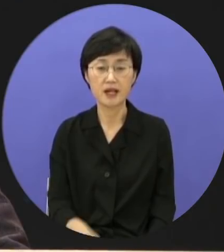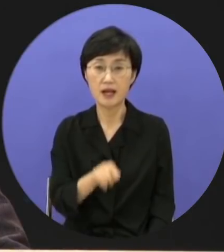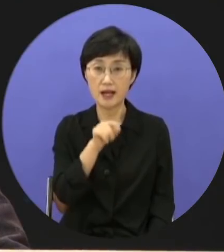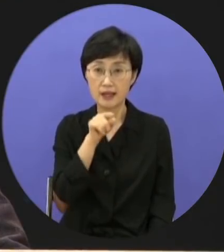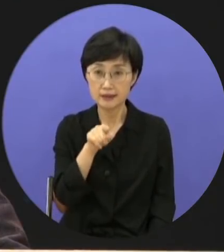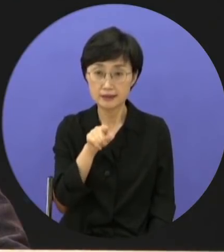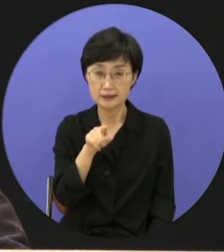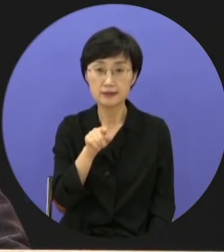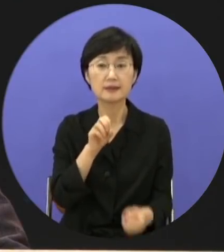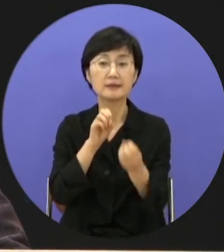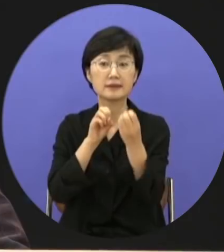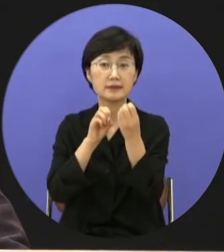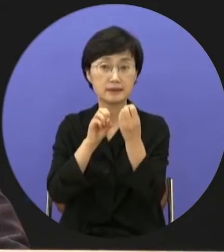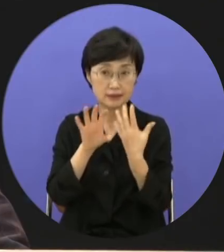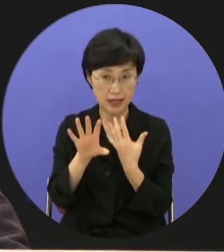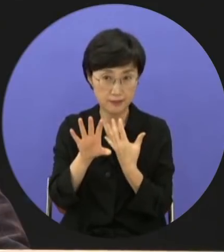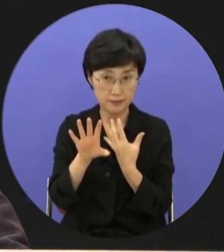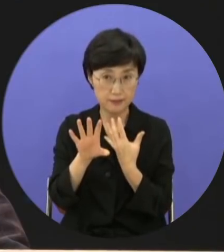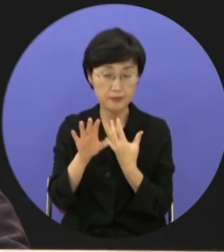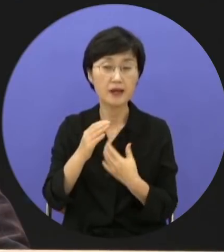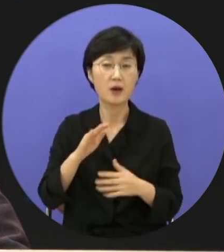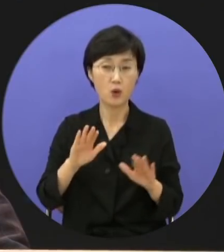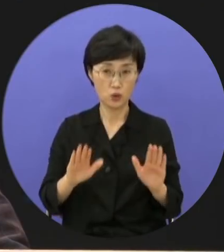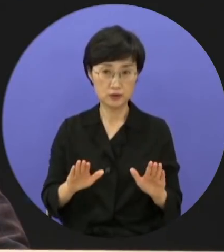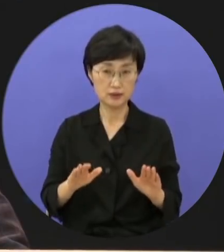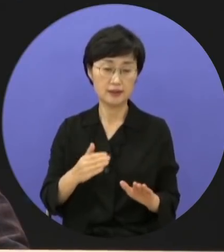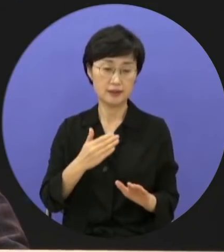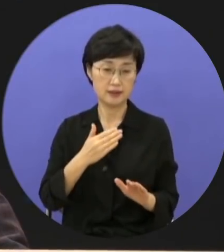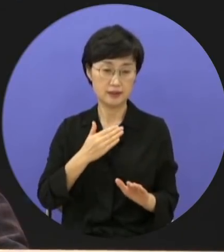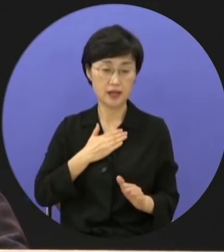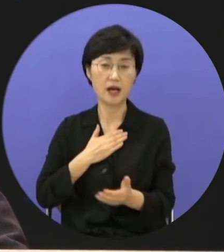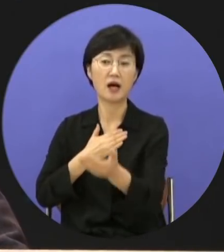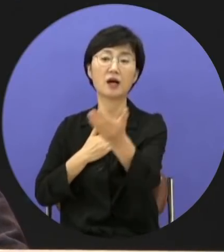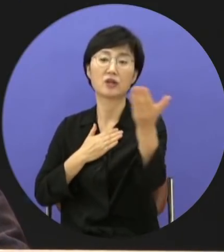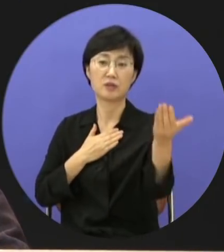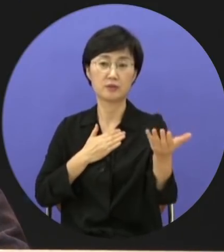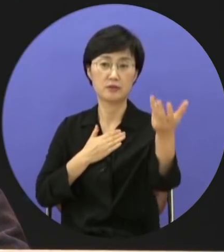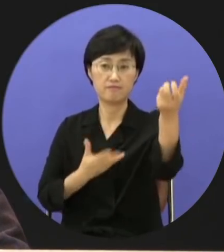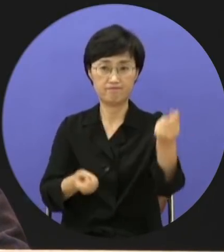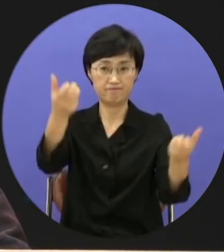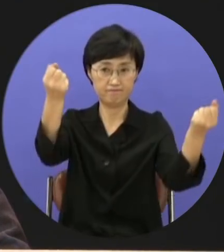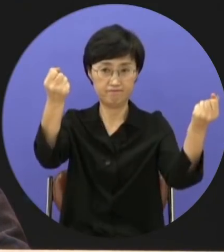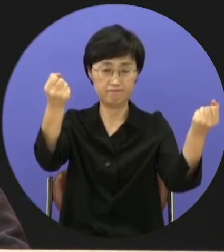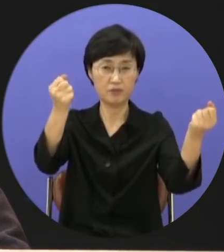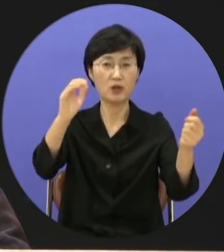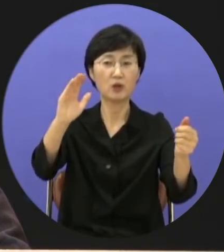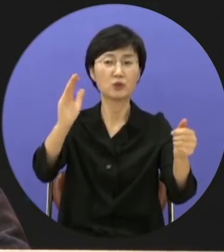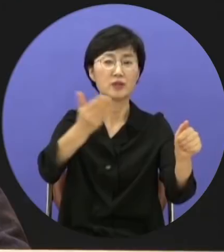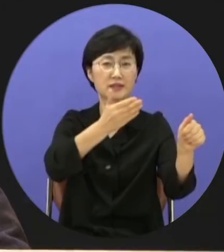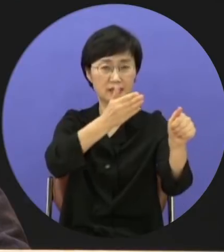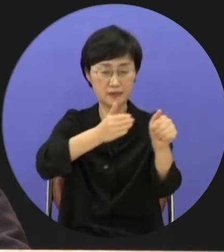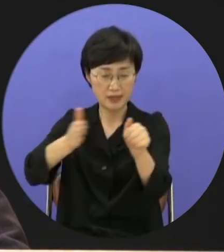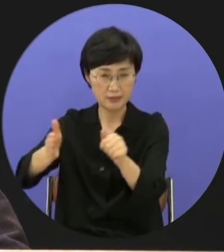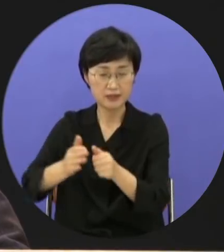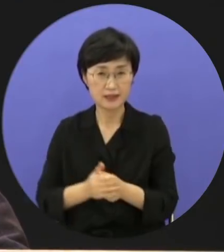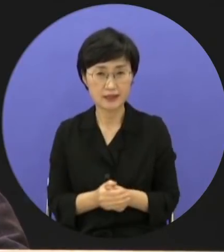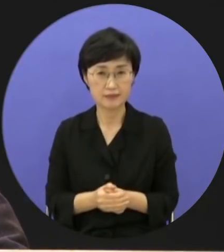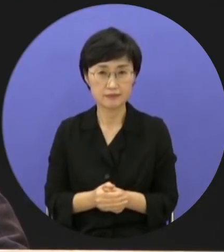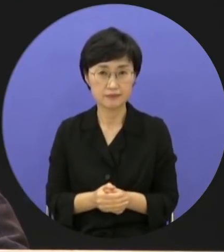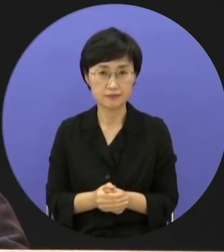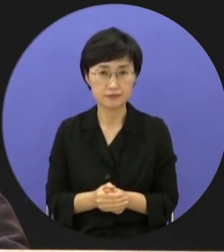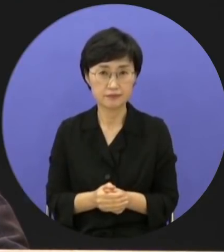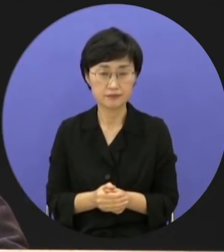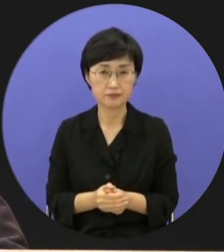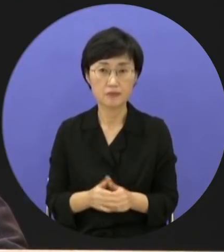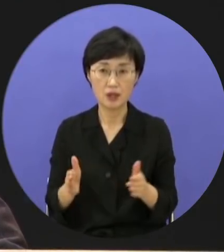응답이 저와 여러분에게 있어야 되는 겁니다. This answer must dwell with all of you as well as upon me. 이름도